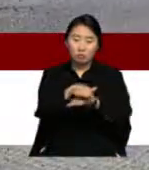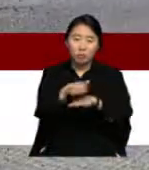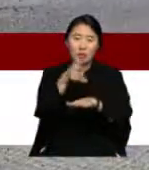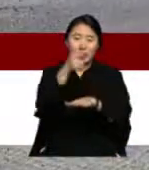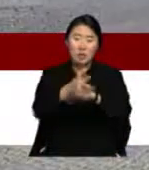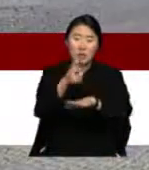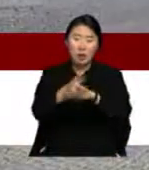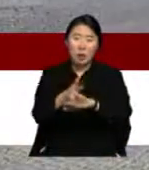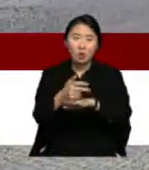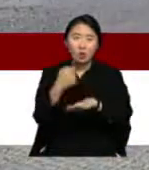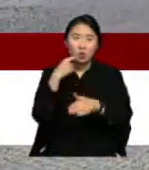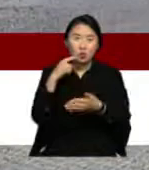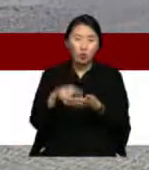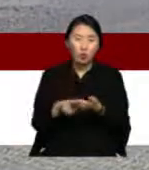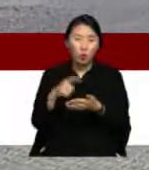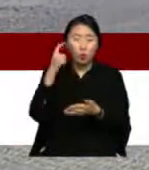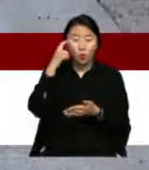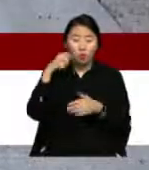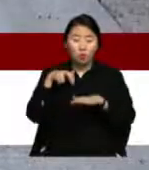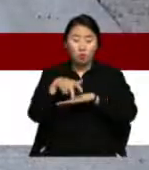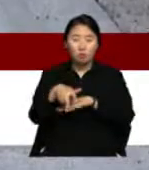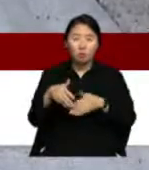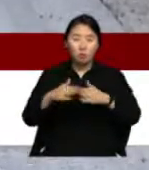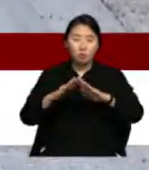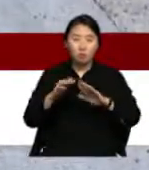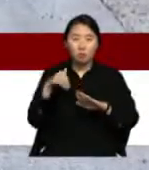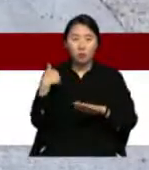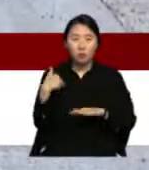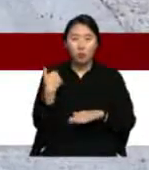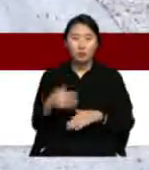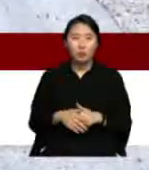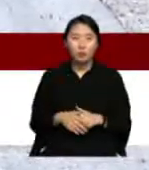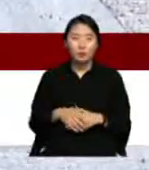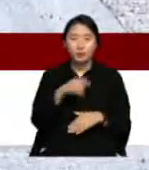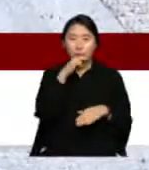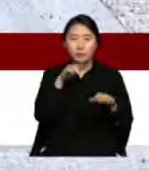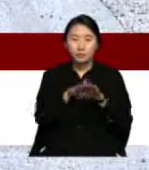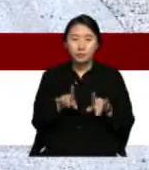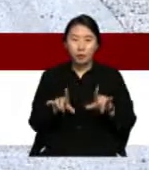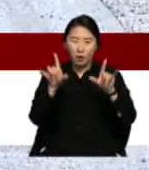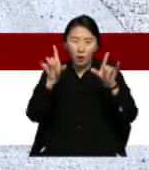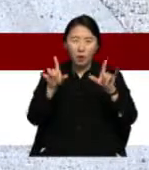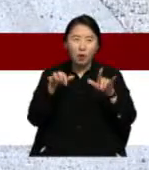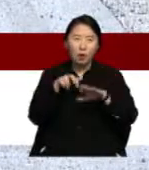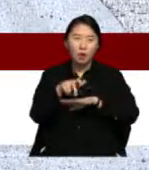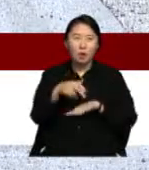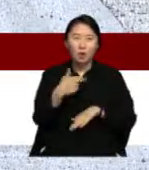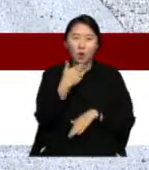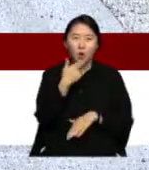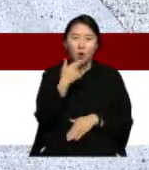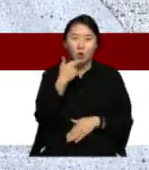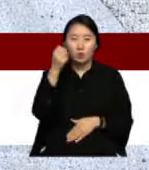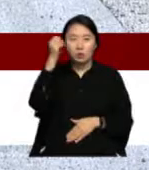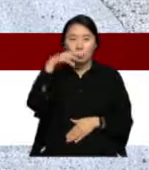oo 아 이런거는 주작 남아 3 예 아